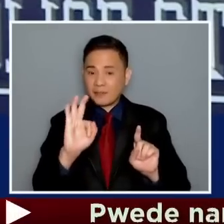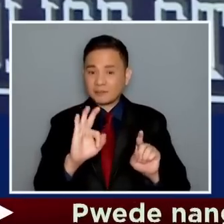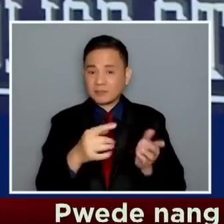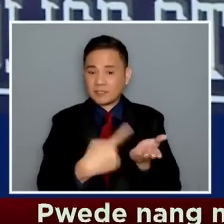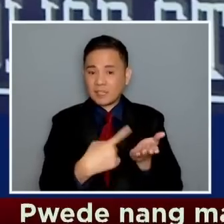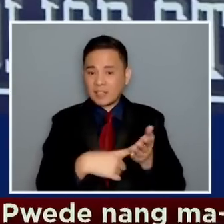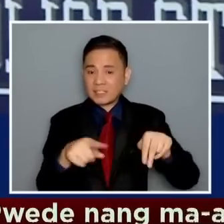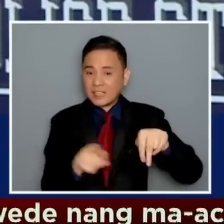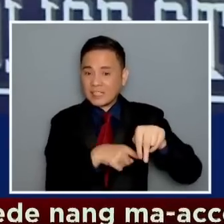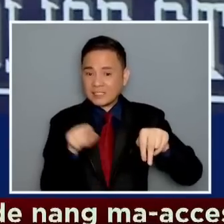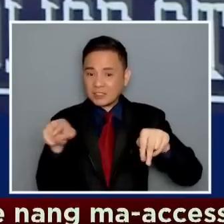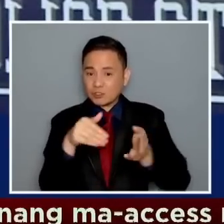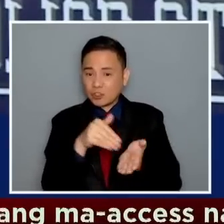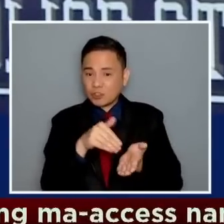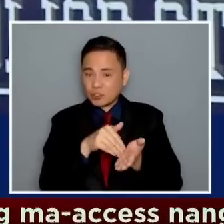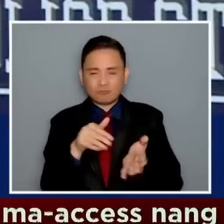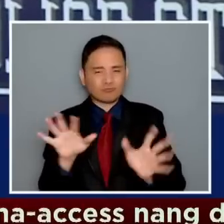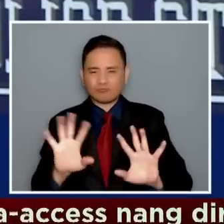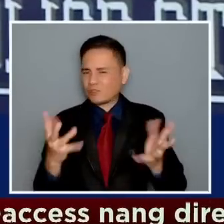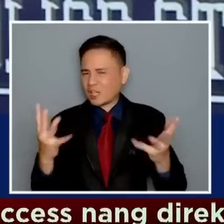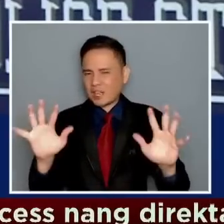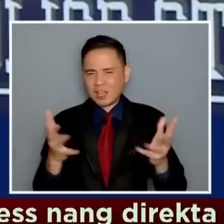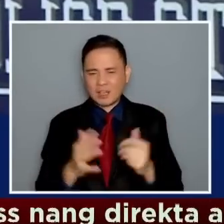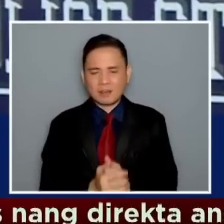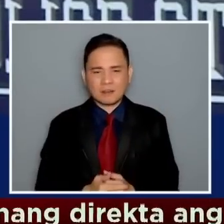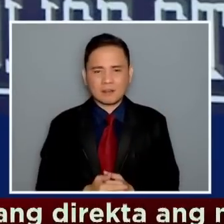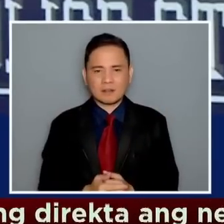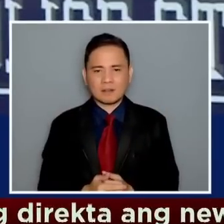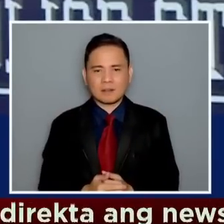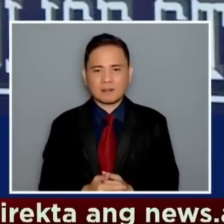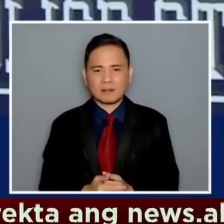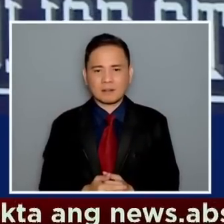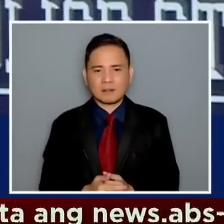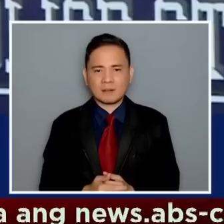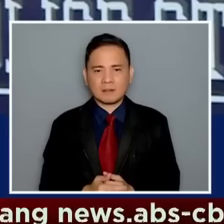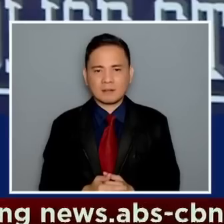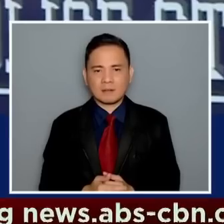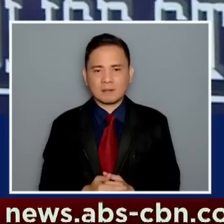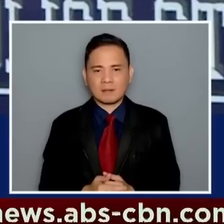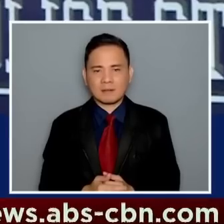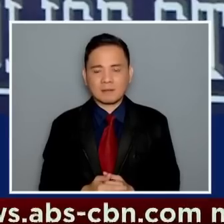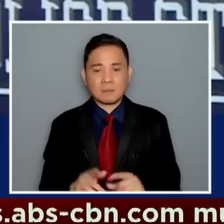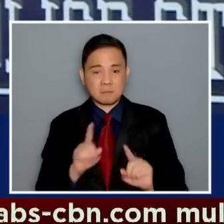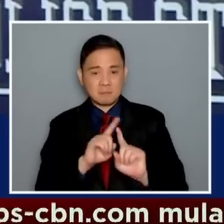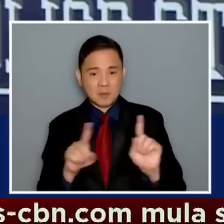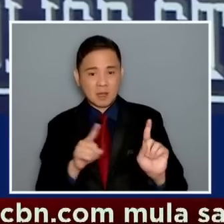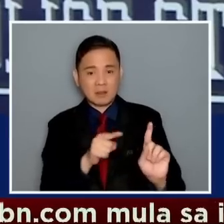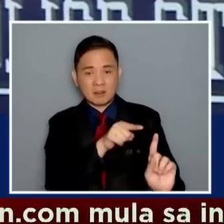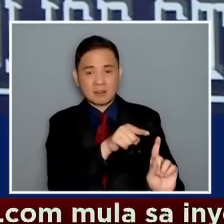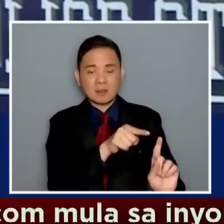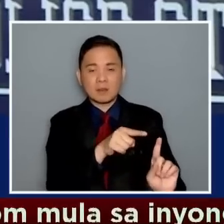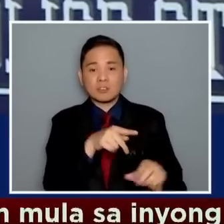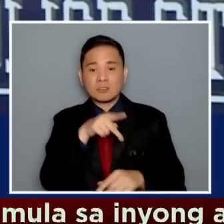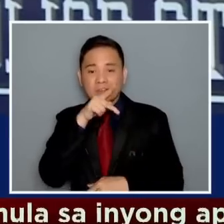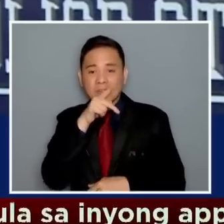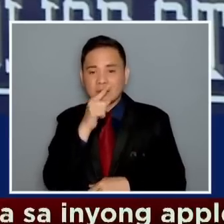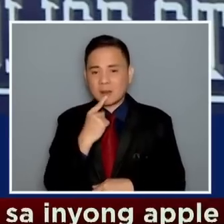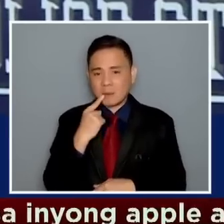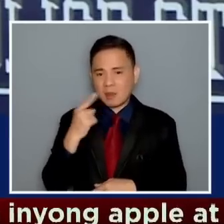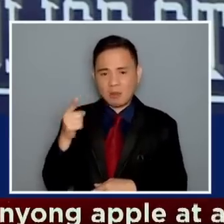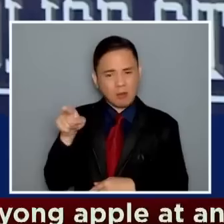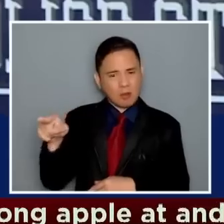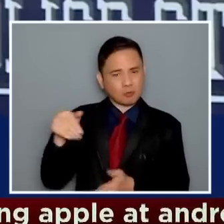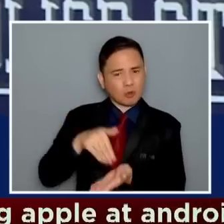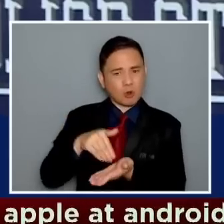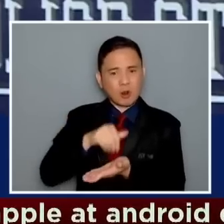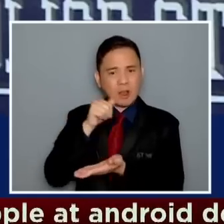wala. Ayun lang siguro yung alleged na hindi niya tinulungan yung ating victim